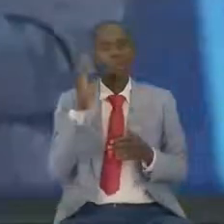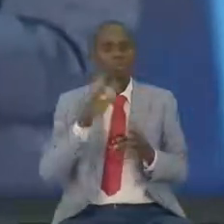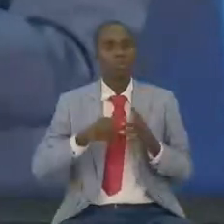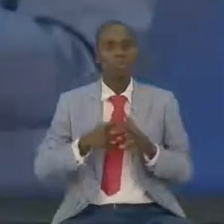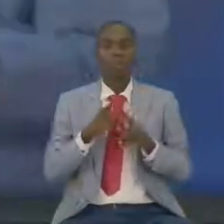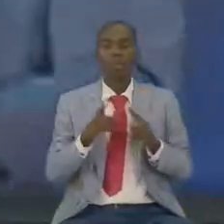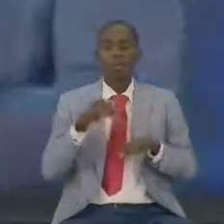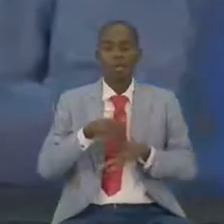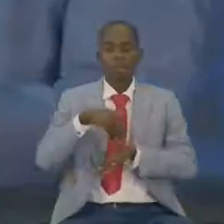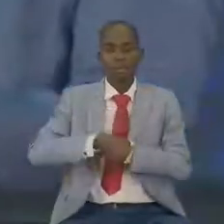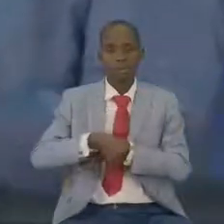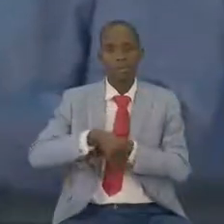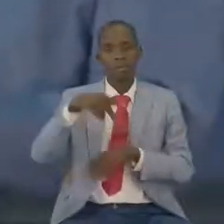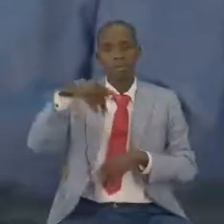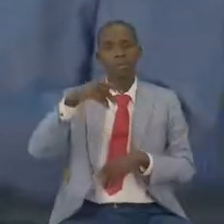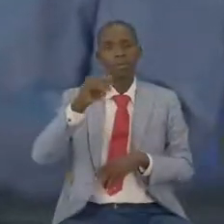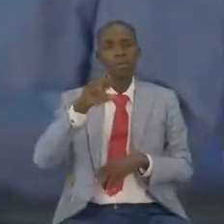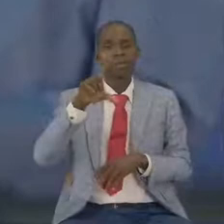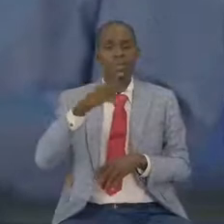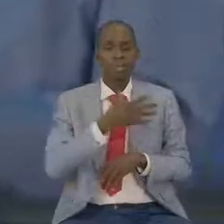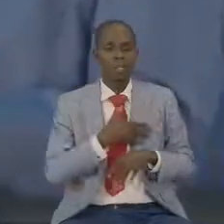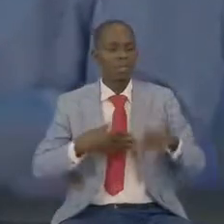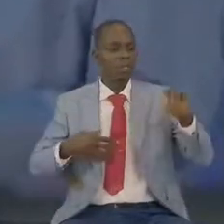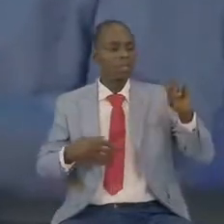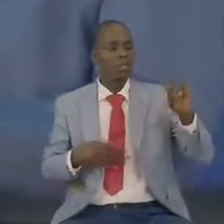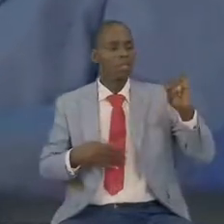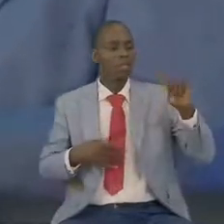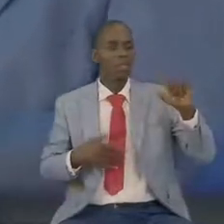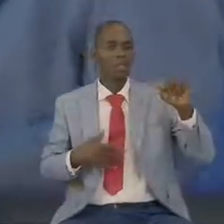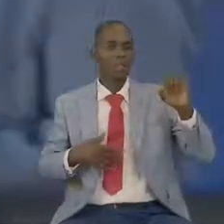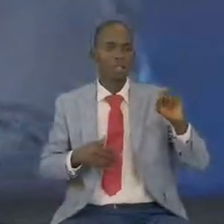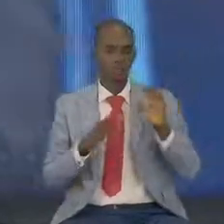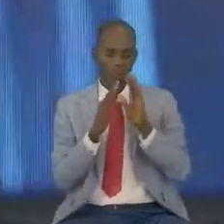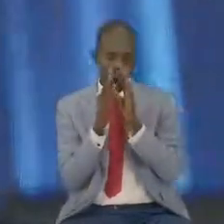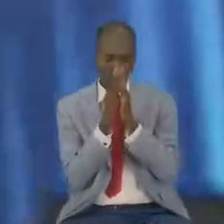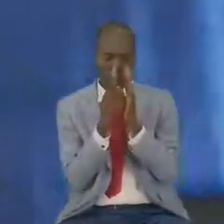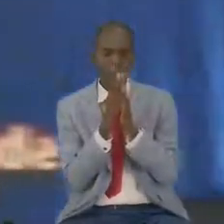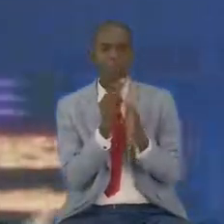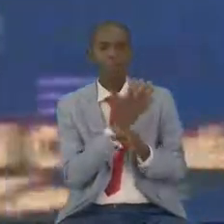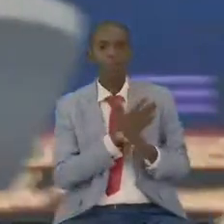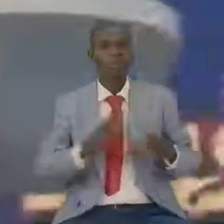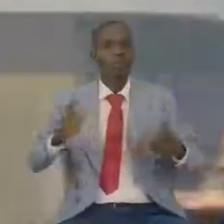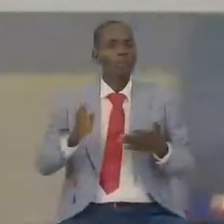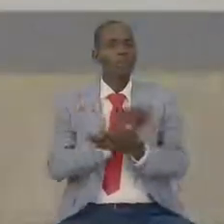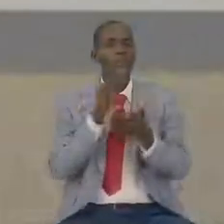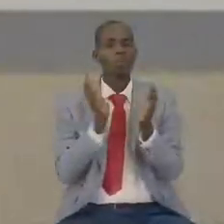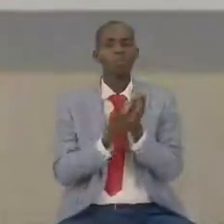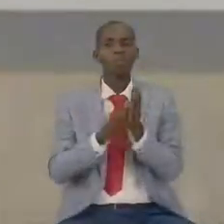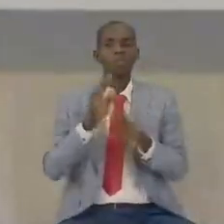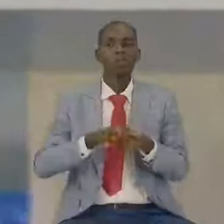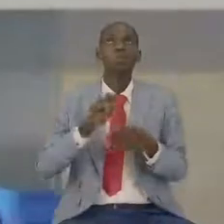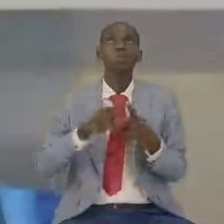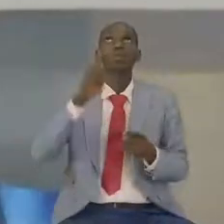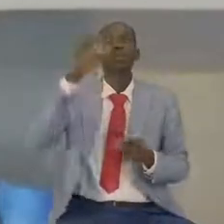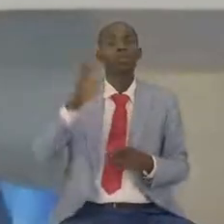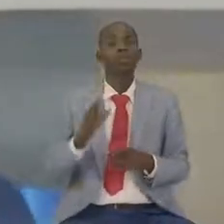le milieu de la nuit, Paul et Silas priaient et chantaient les louanges de Dieu. Il était encore en prison, les